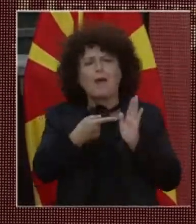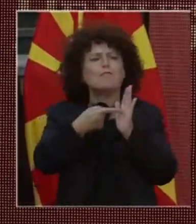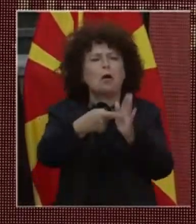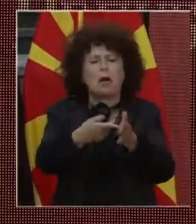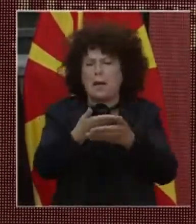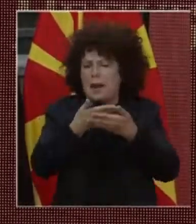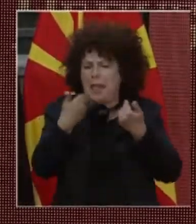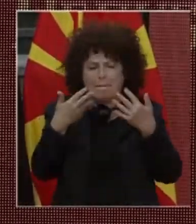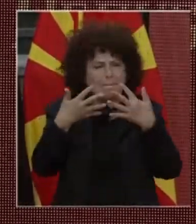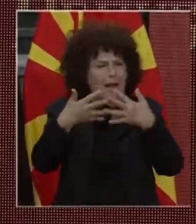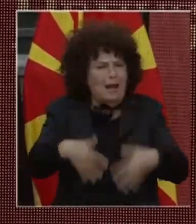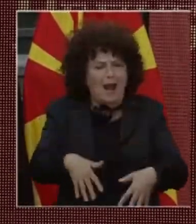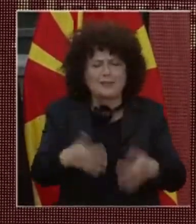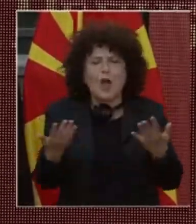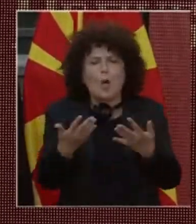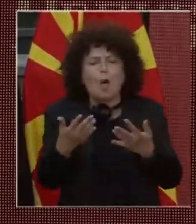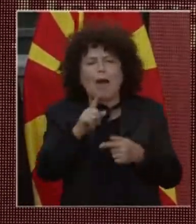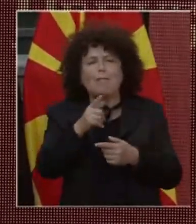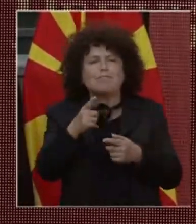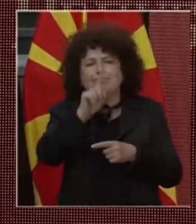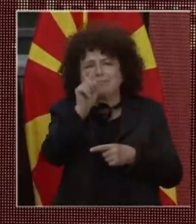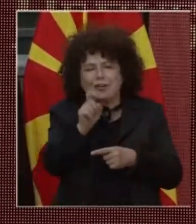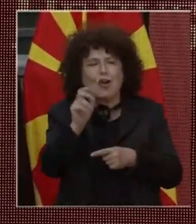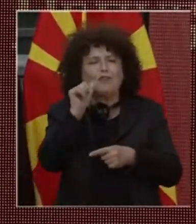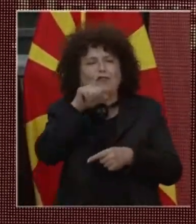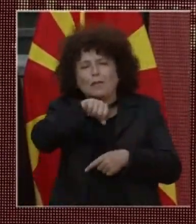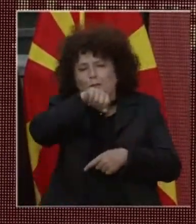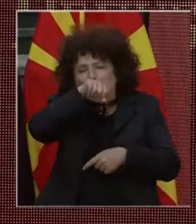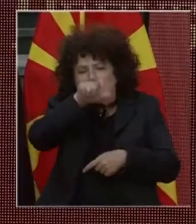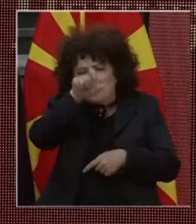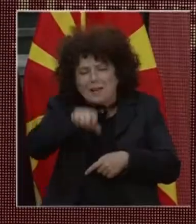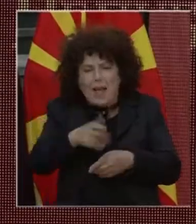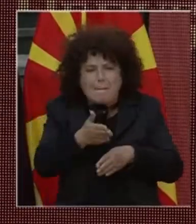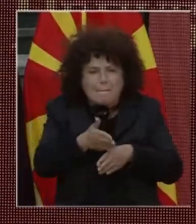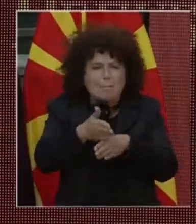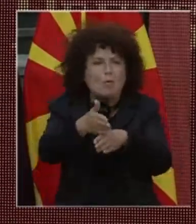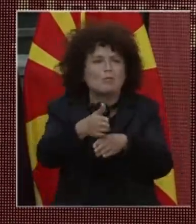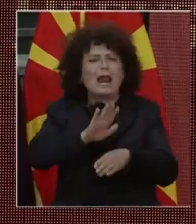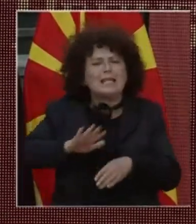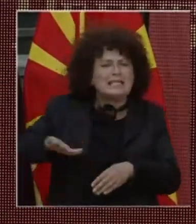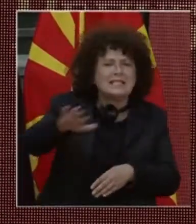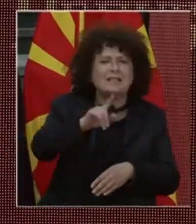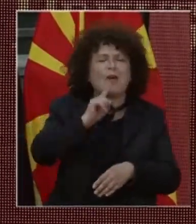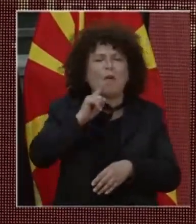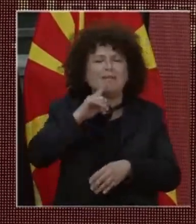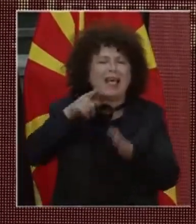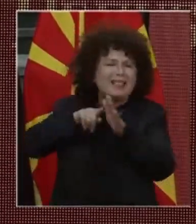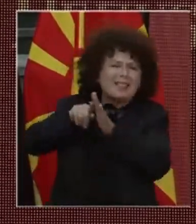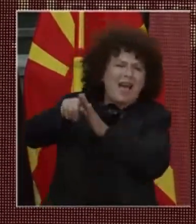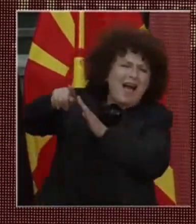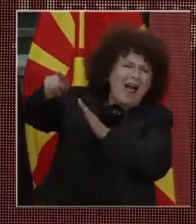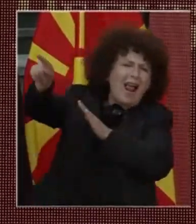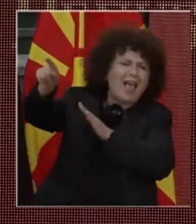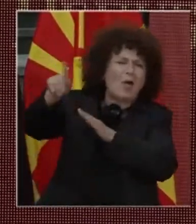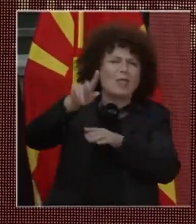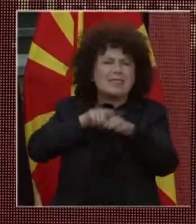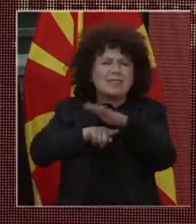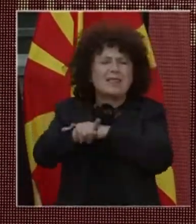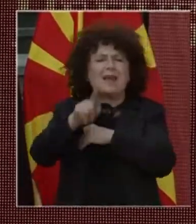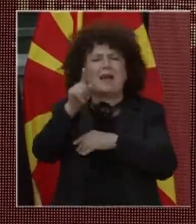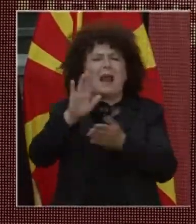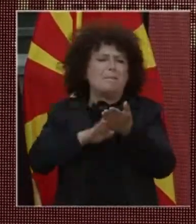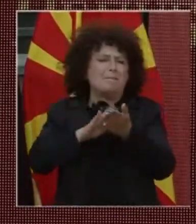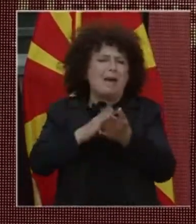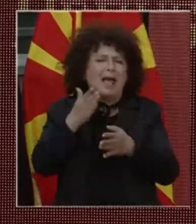нема граници кога е во прашање човеколјубието и помагањето на сите оние кои се далеко од своите најблиски и на